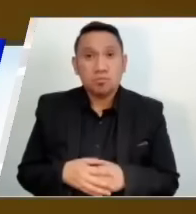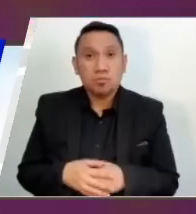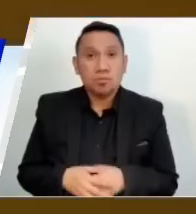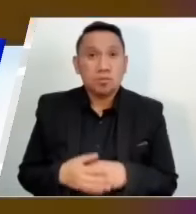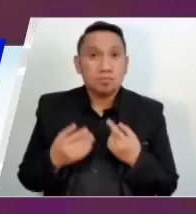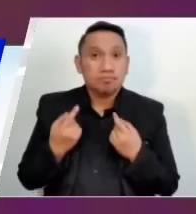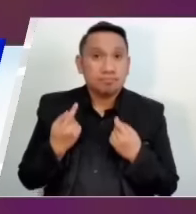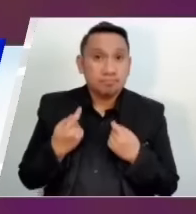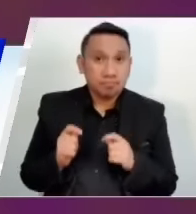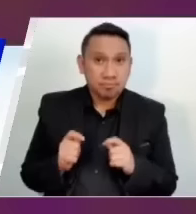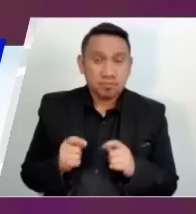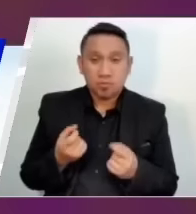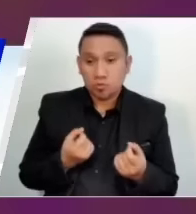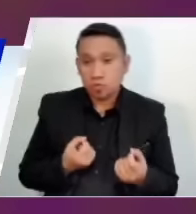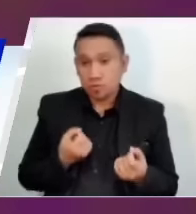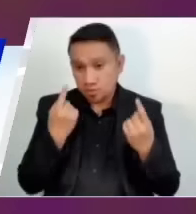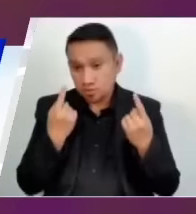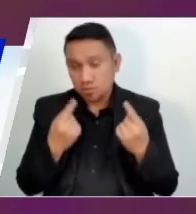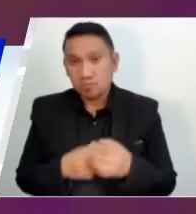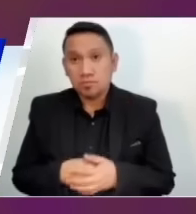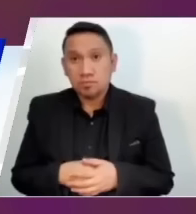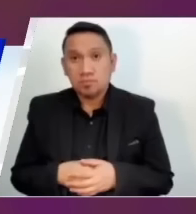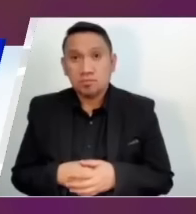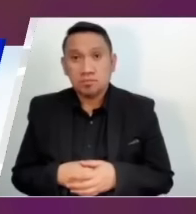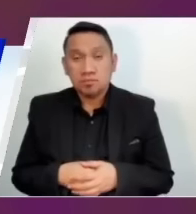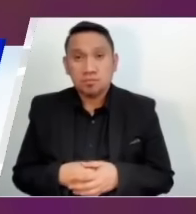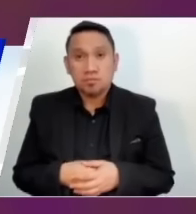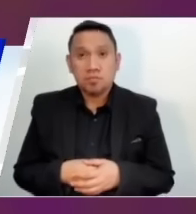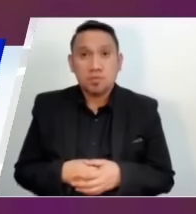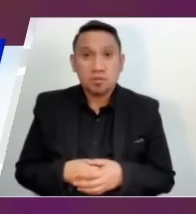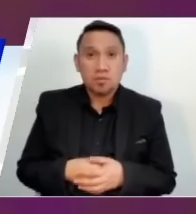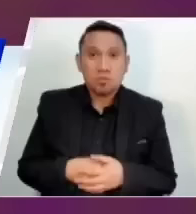They're trying to understand each other. Magkakabalikan ba ito?